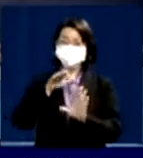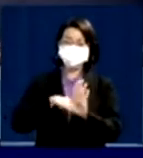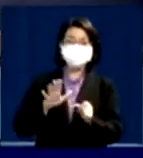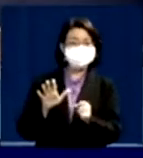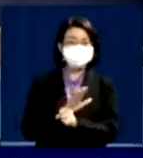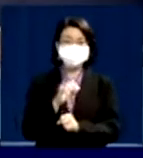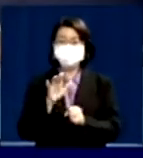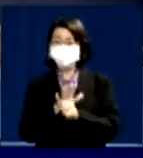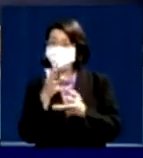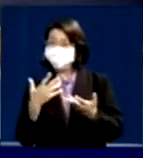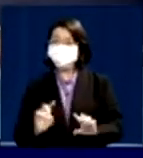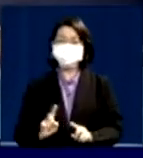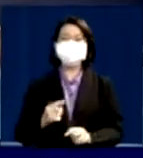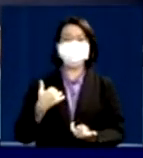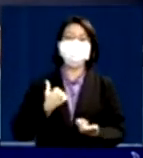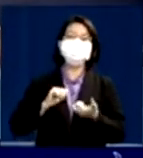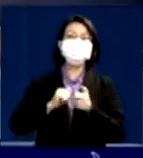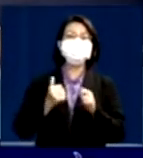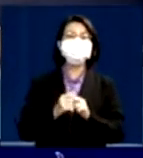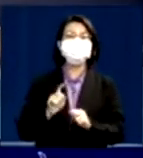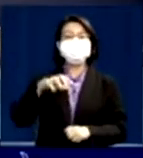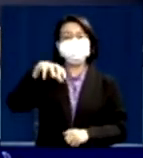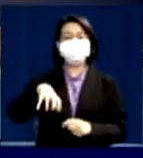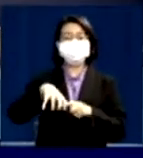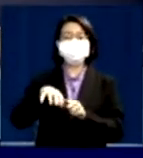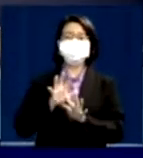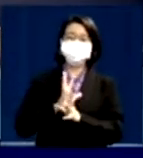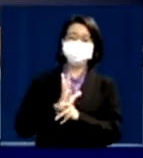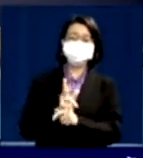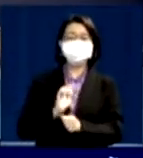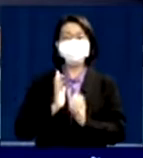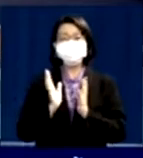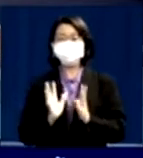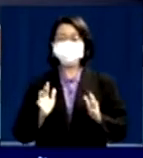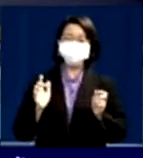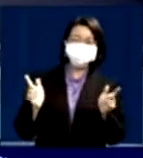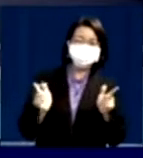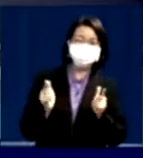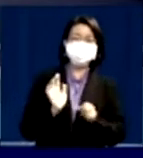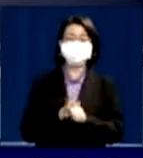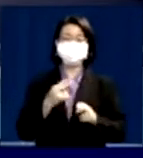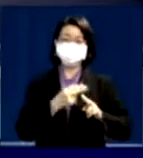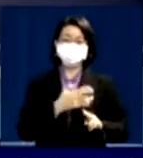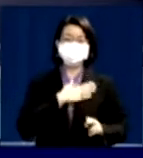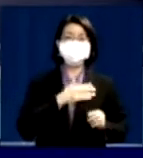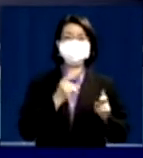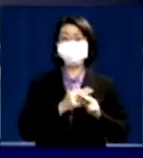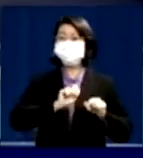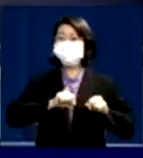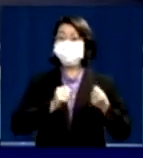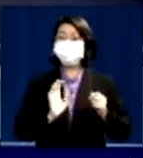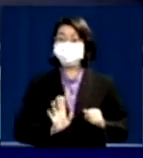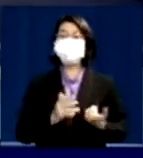การฉีดวัคซีนเนี่ยอาจจะเป็นในเรื่องของสถานที่รวมไปถึงถ้าใครอยากรู้ในเรื่องของรายชื่อตัวเองก็สามารถเข้าไปยังแอปพลิเคชันของแต่